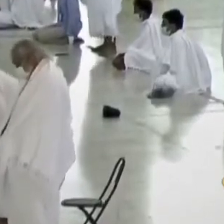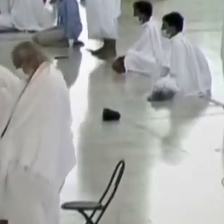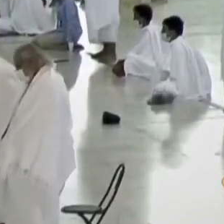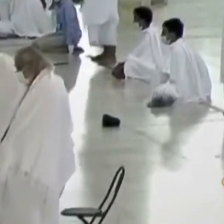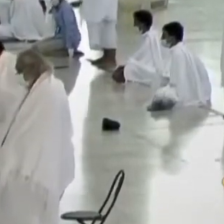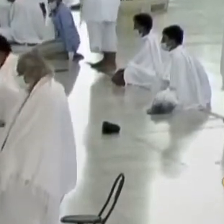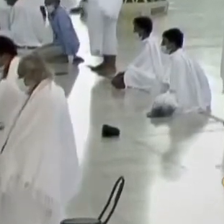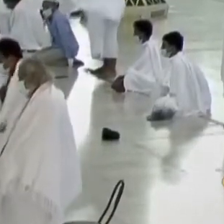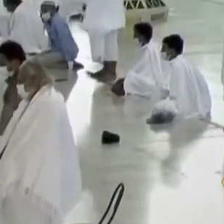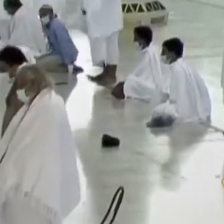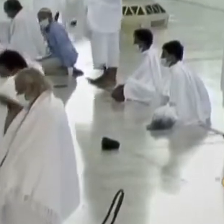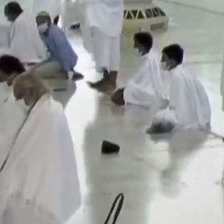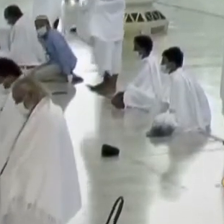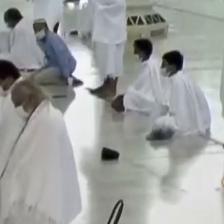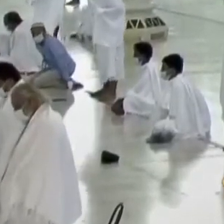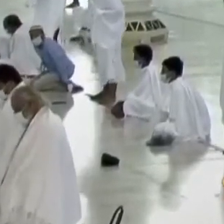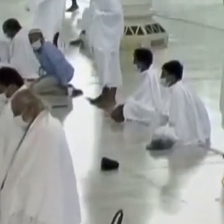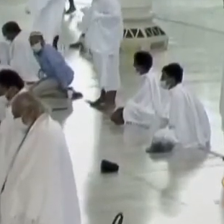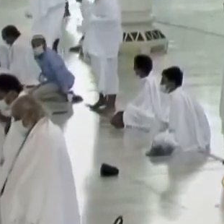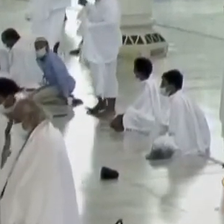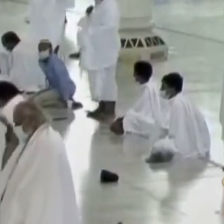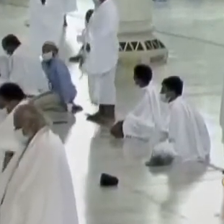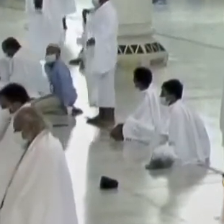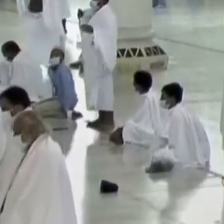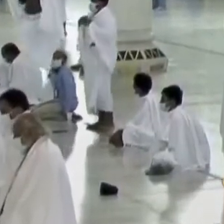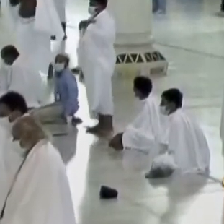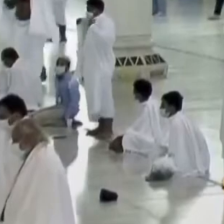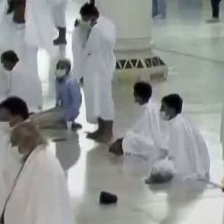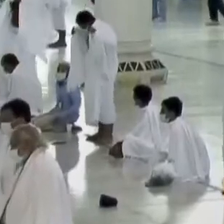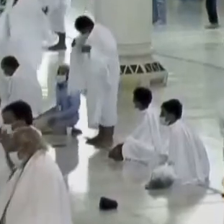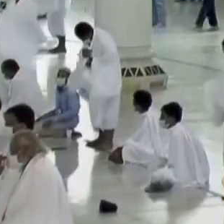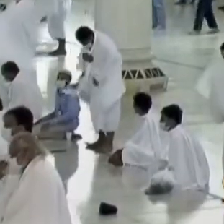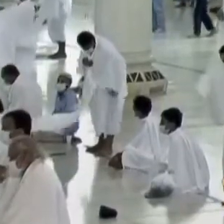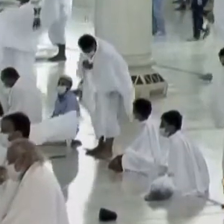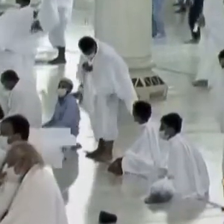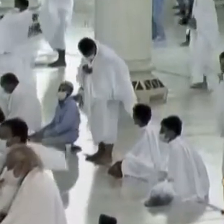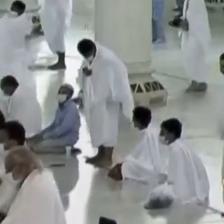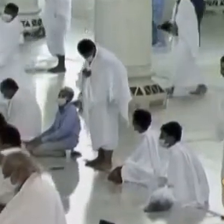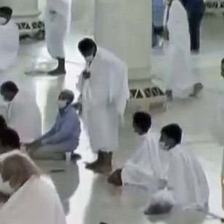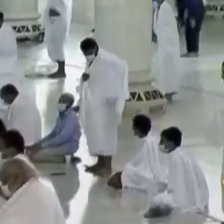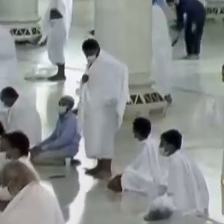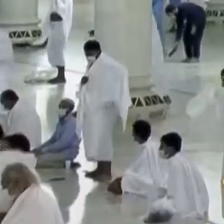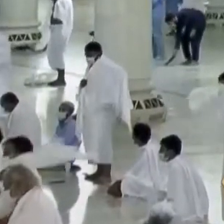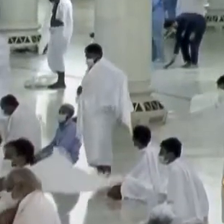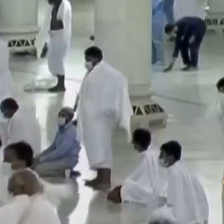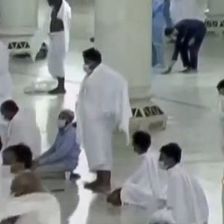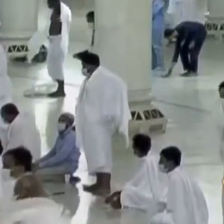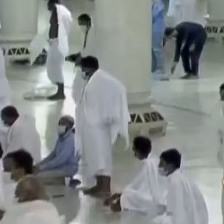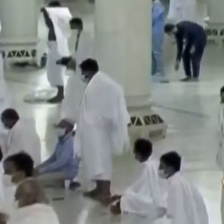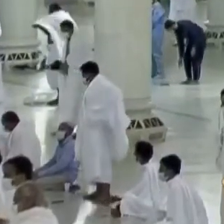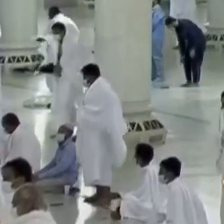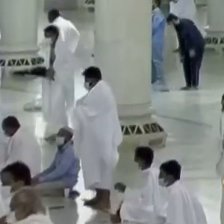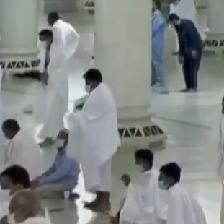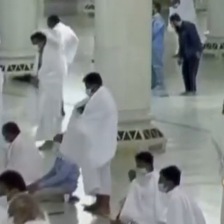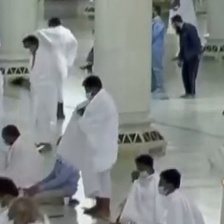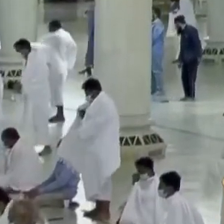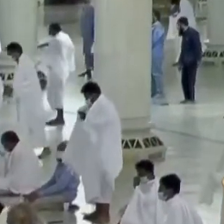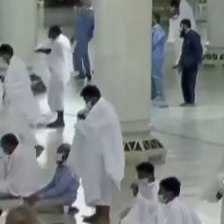الله أكبر، الله أكبر، أشهد أن لا إله إلا